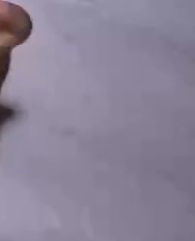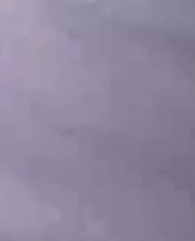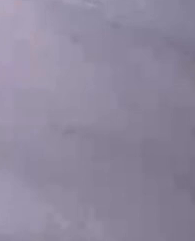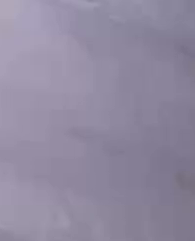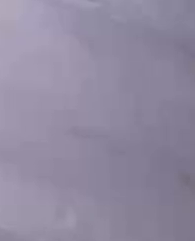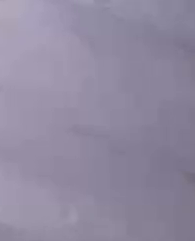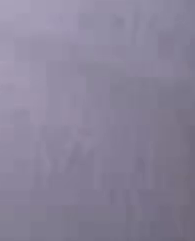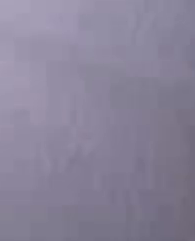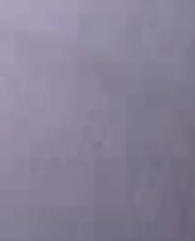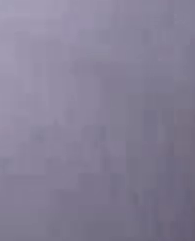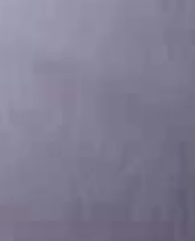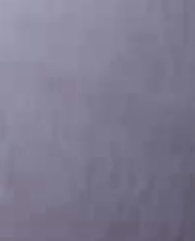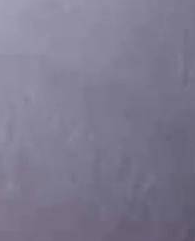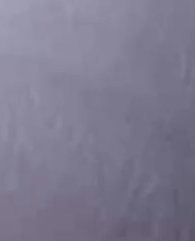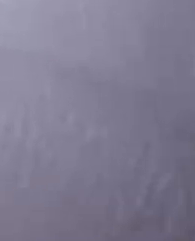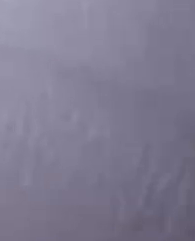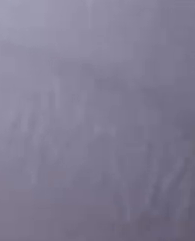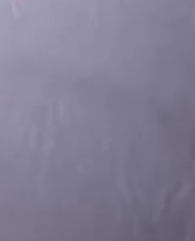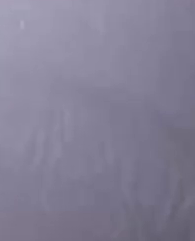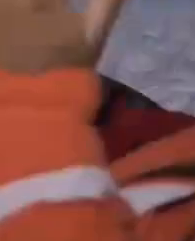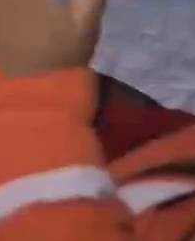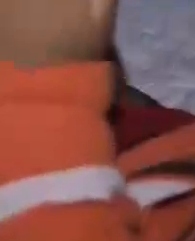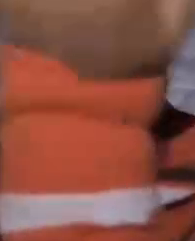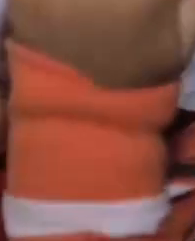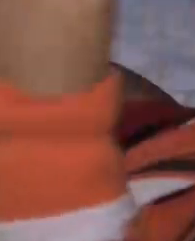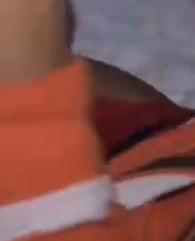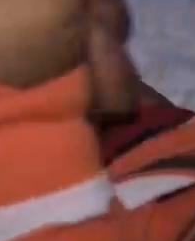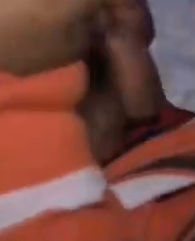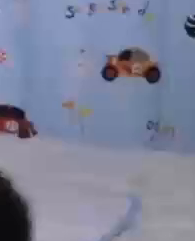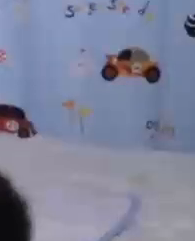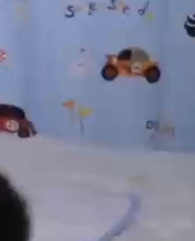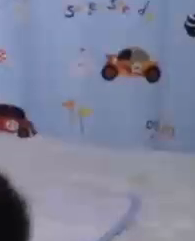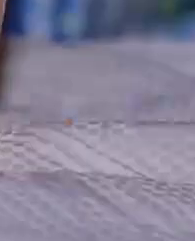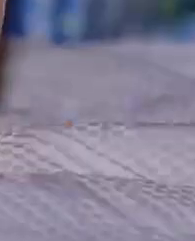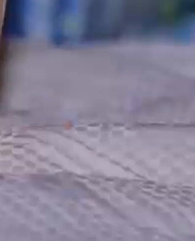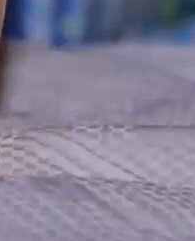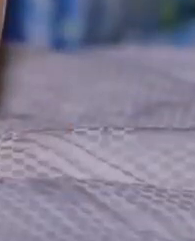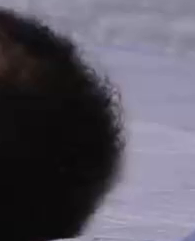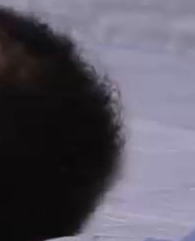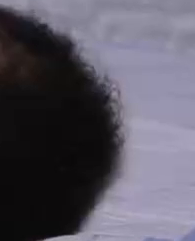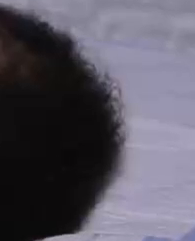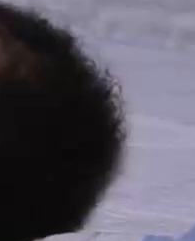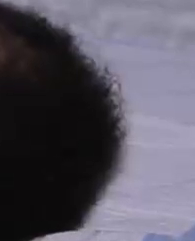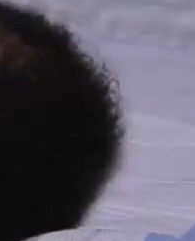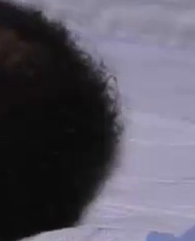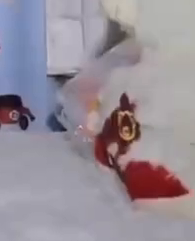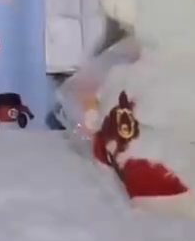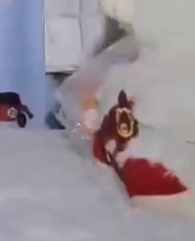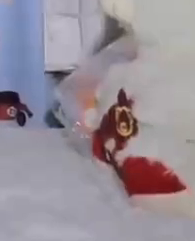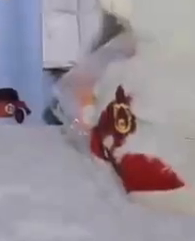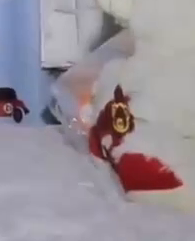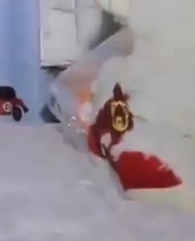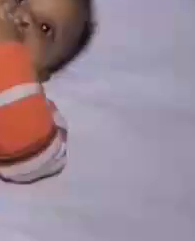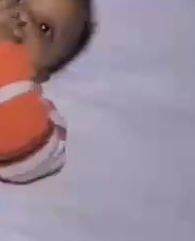iturize baby. Izi pampa zahawe icyemezo cy'ubuziranenge na RSB kandi ubuhanga zikoranye wisuka umwana wawe dore ko zishobora kujyamo hafilitiri